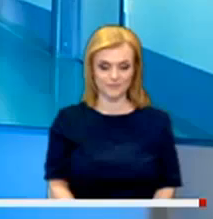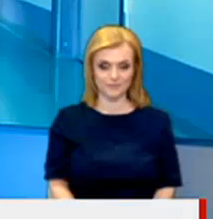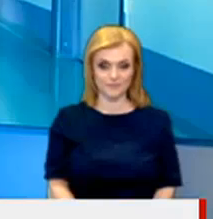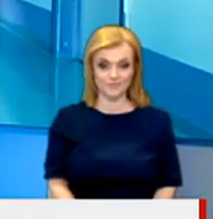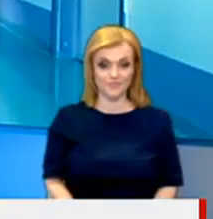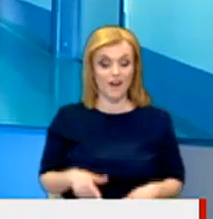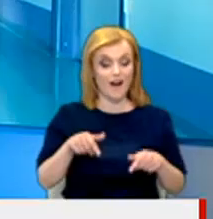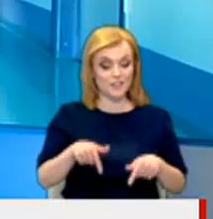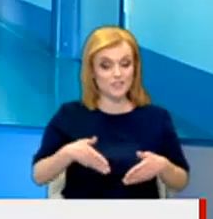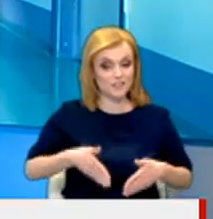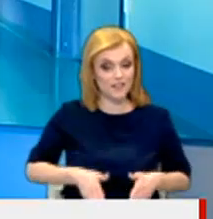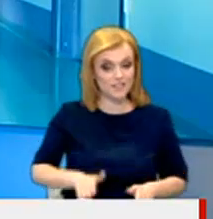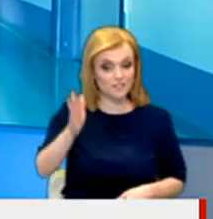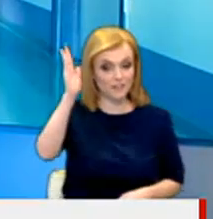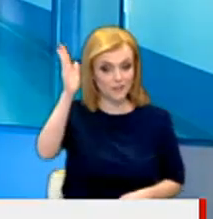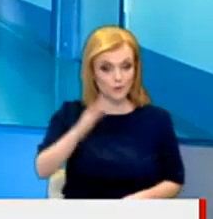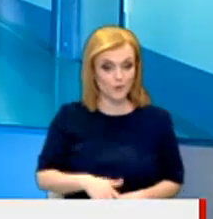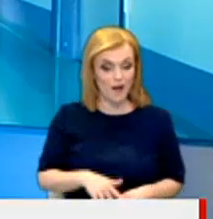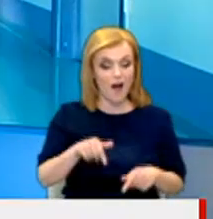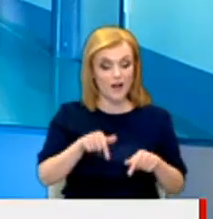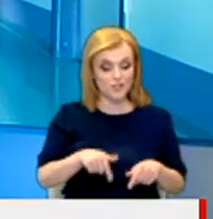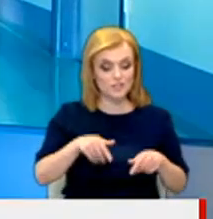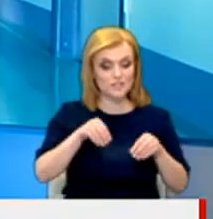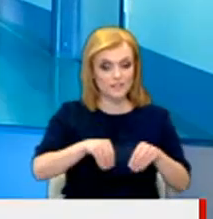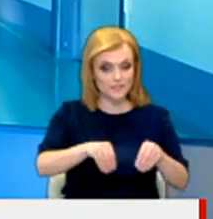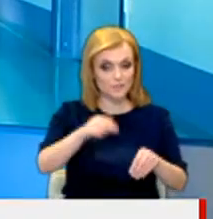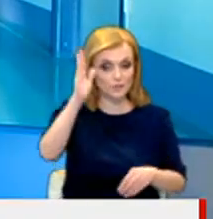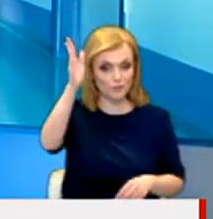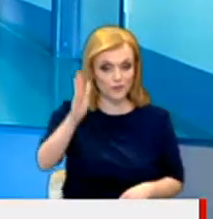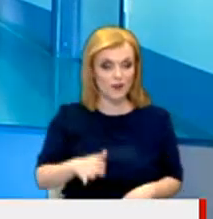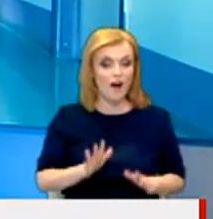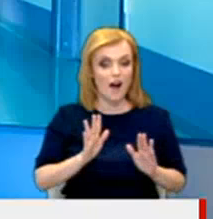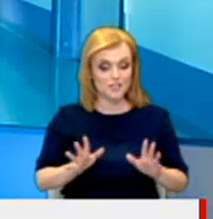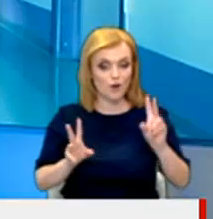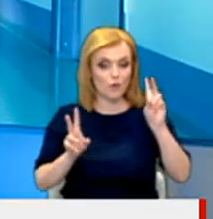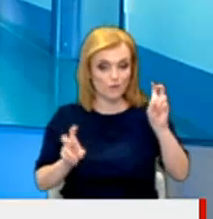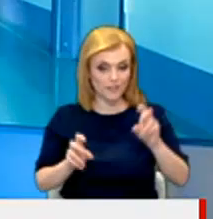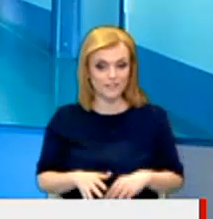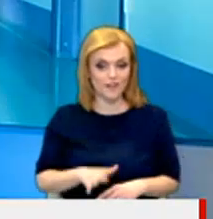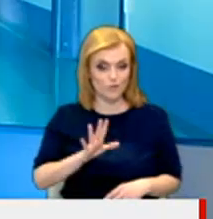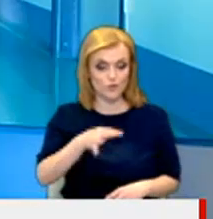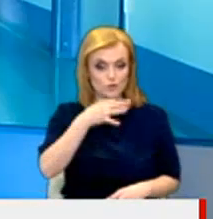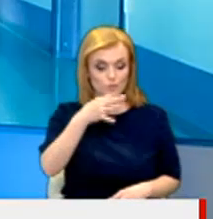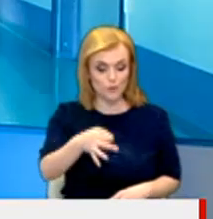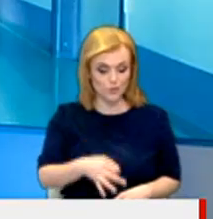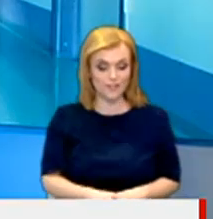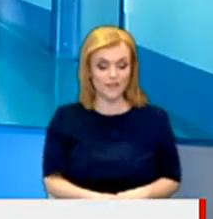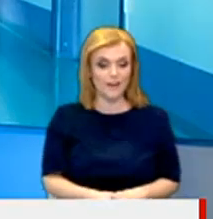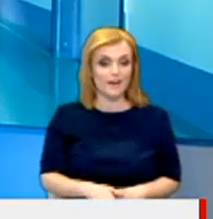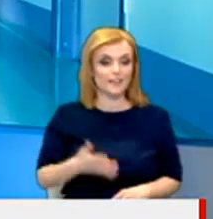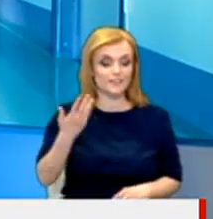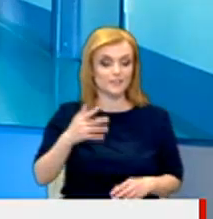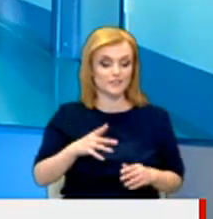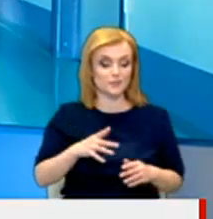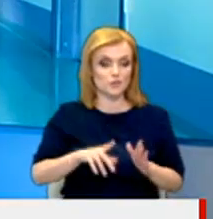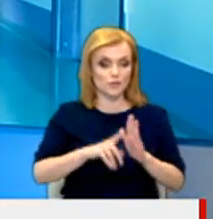Aici se naște viitorul, aici sădim pentru viitor. Sub acest generic s-a dat start unei campanii de plantare a arbuștilor și de strângere de fonduri pentru